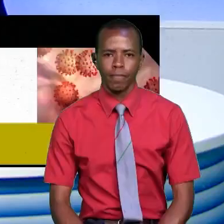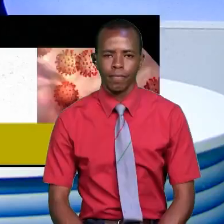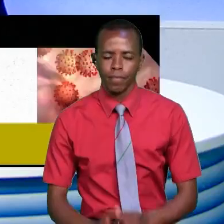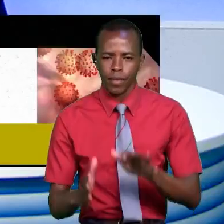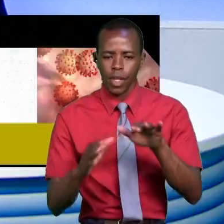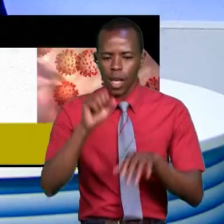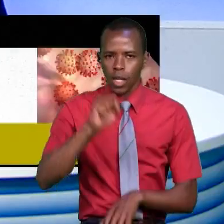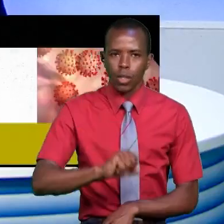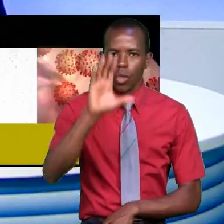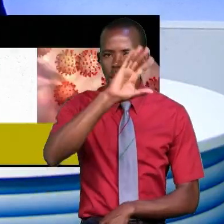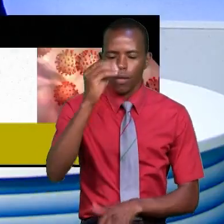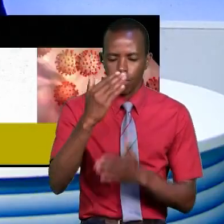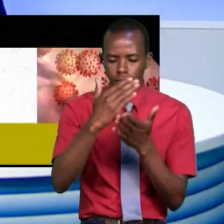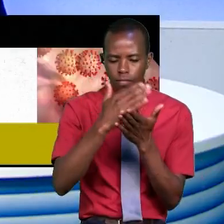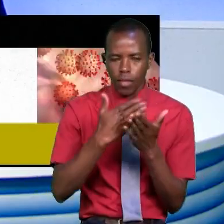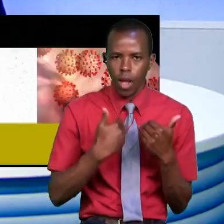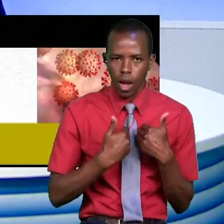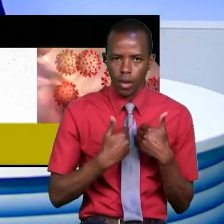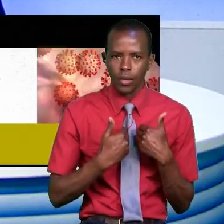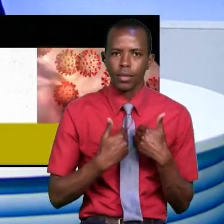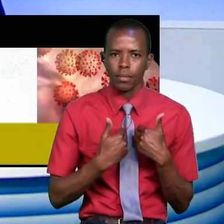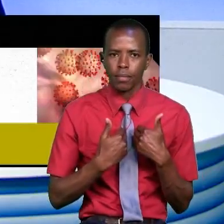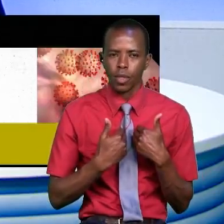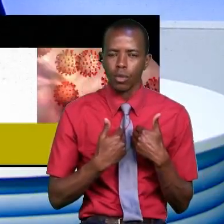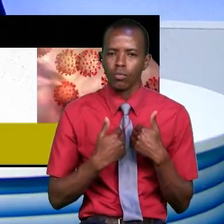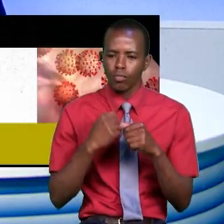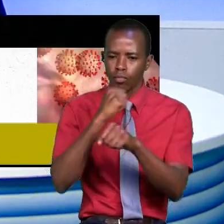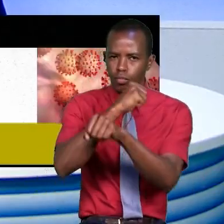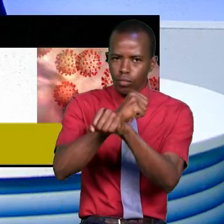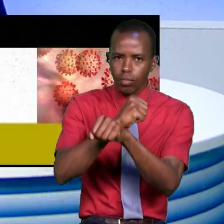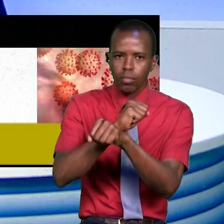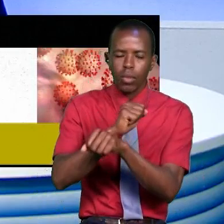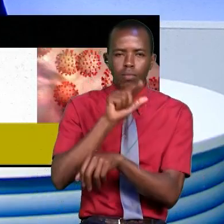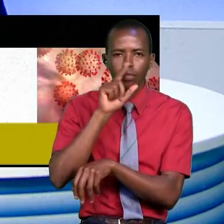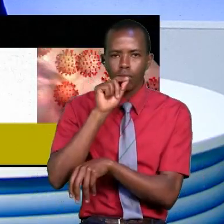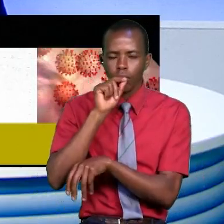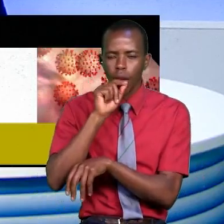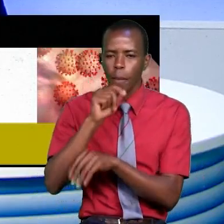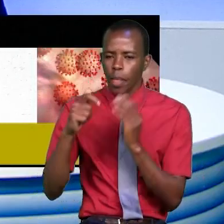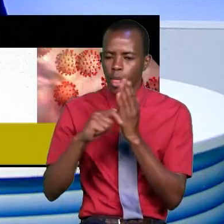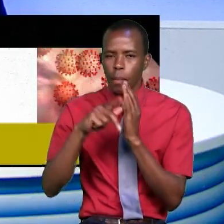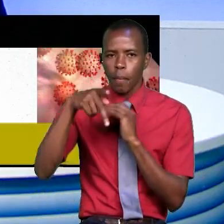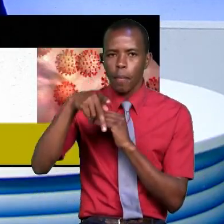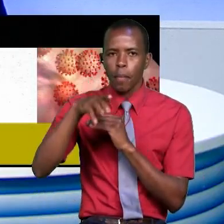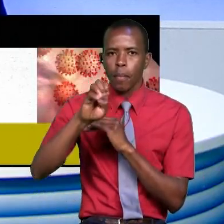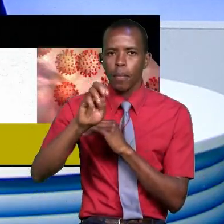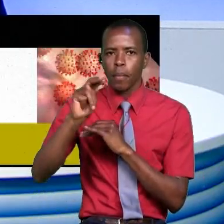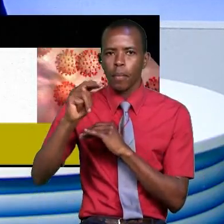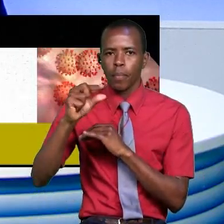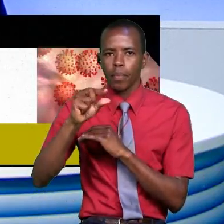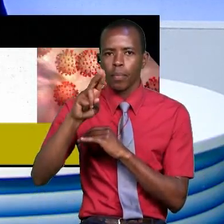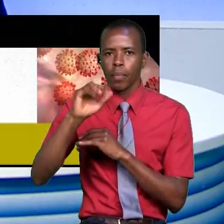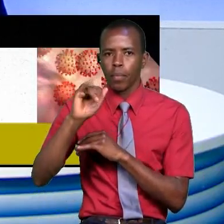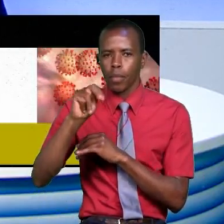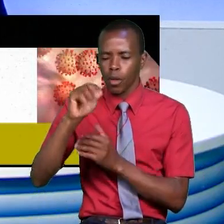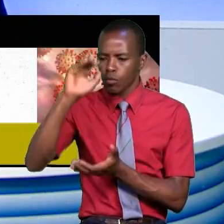Afrika Kusini imeweka mikakati huku juhudi za kulinda ndege aina ya pengwini yenye asili ya Kiafrika kwa madai ya ndege hawa